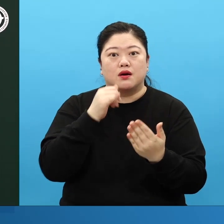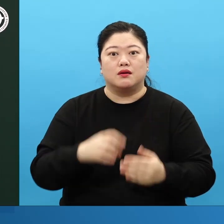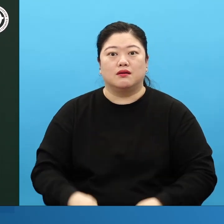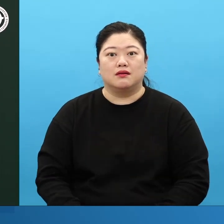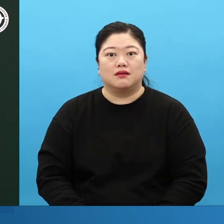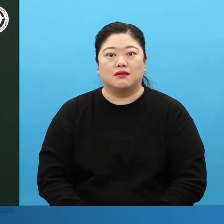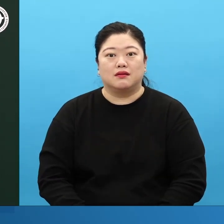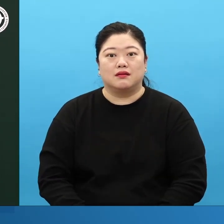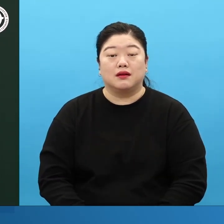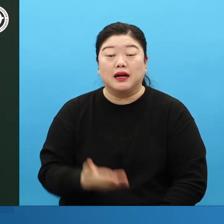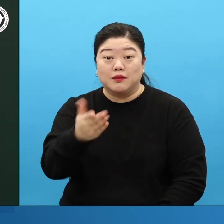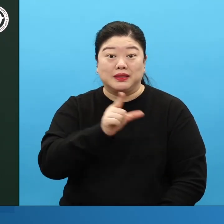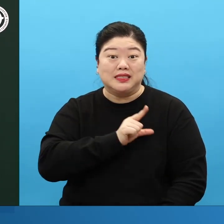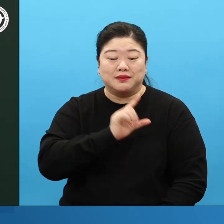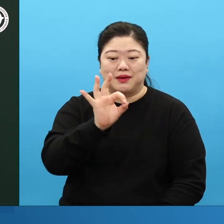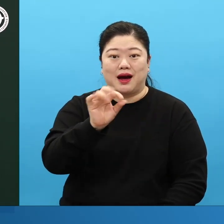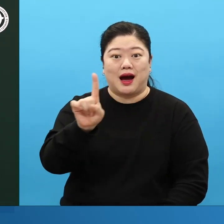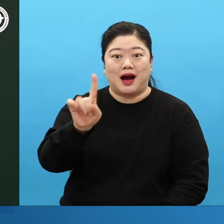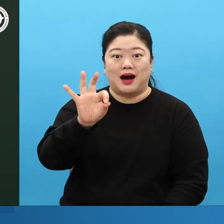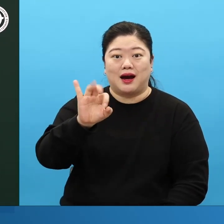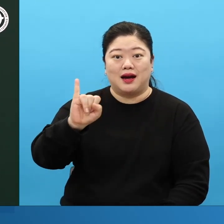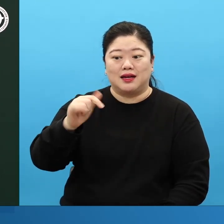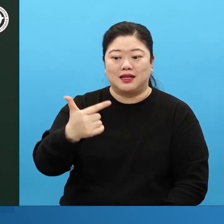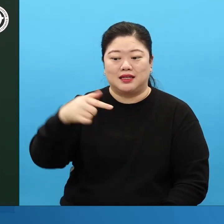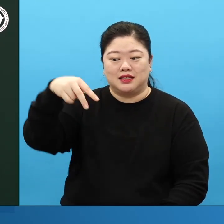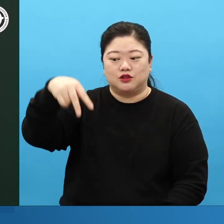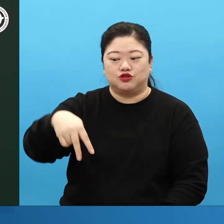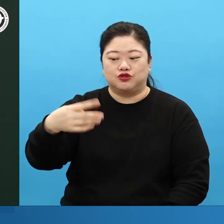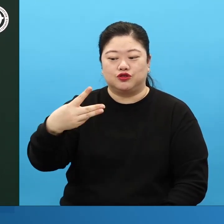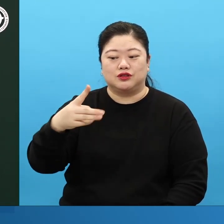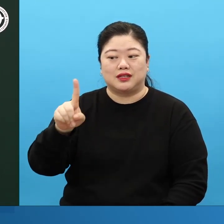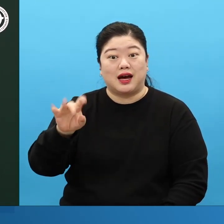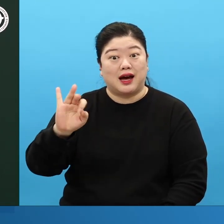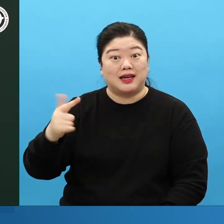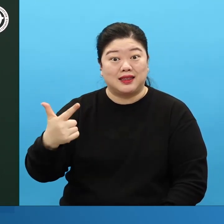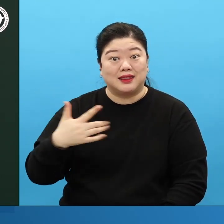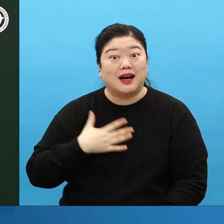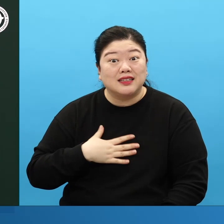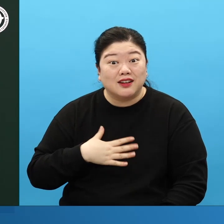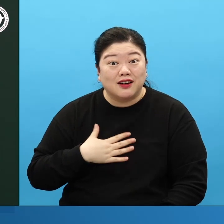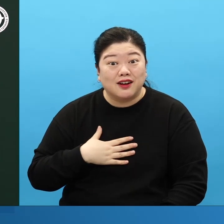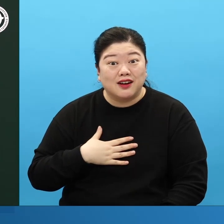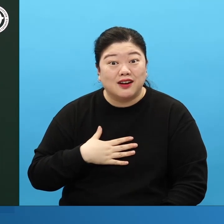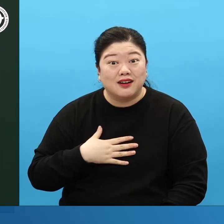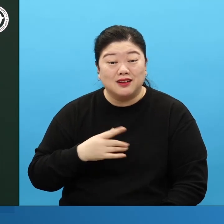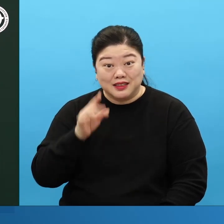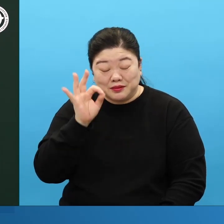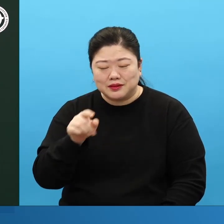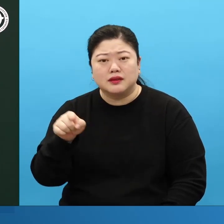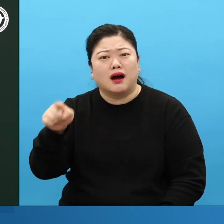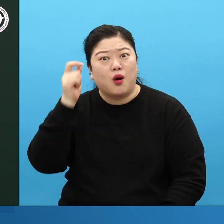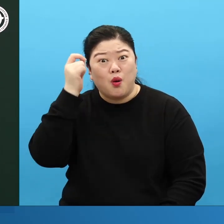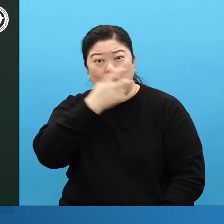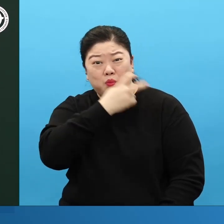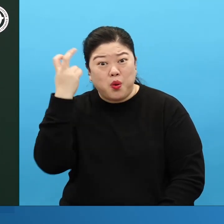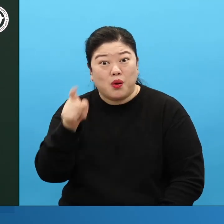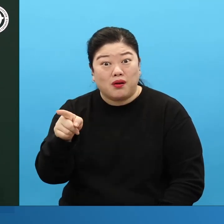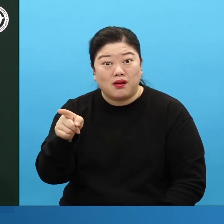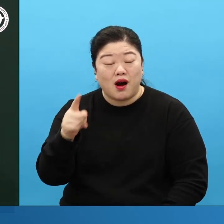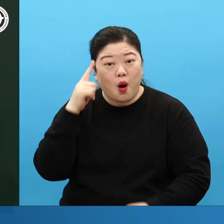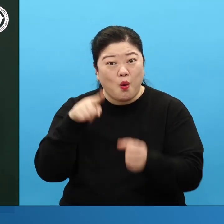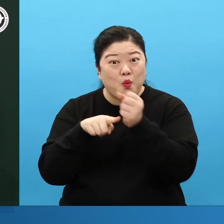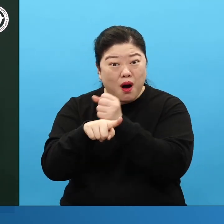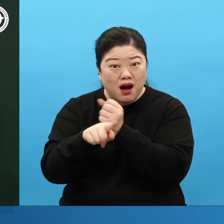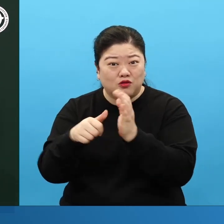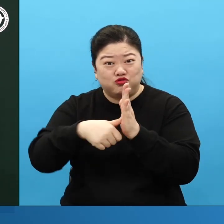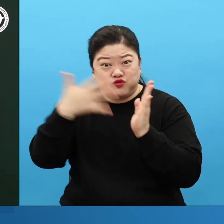누구나 알잖아요. Lo más impactante, ustedes conocen a 딱 Einstein, 보니까 ¿verdad? 아인슈타인 뭐야 되냐. 고등학교 때 공부를 그래 못했더만요. Entonces me di cuenta que cuando él era estudiante